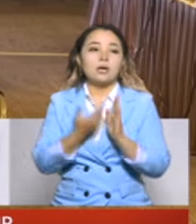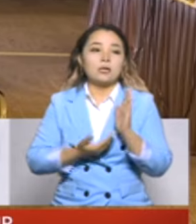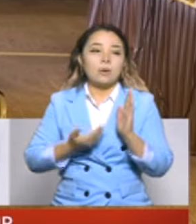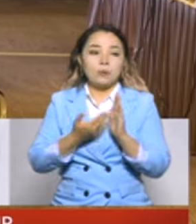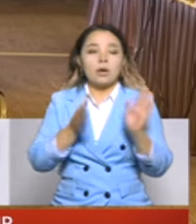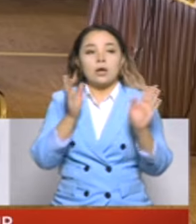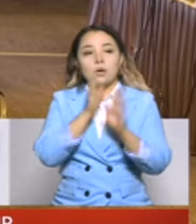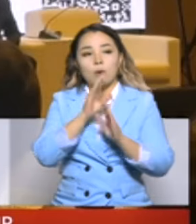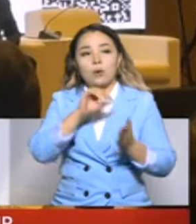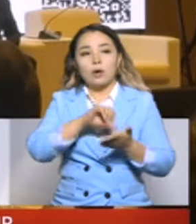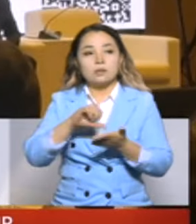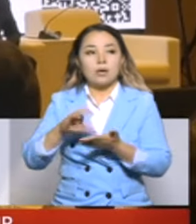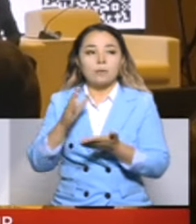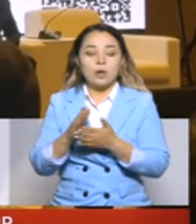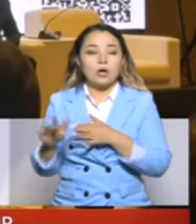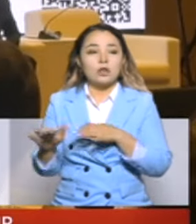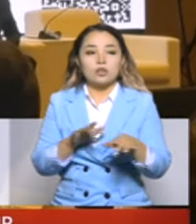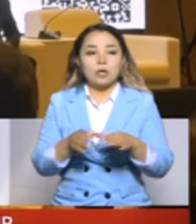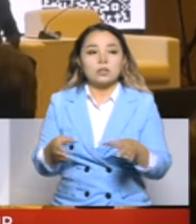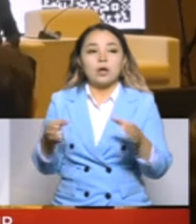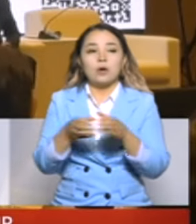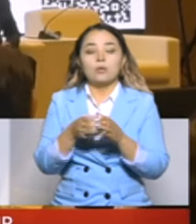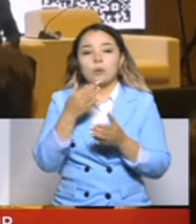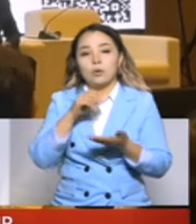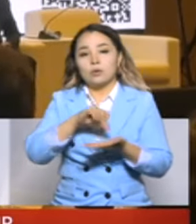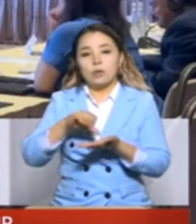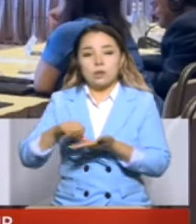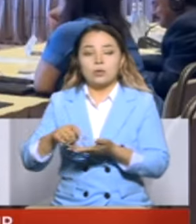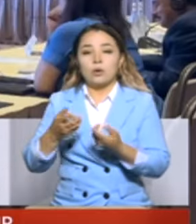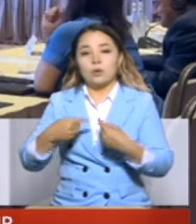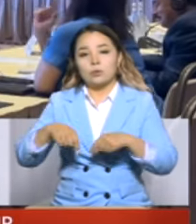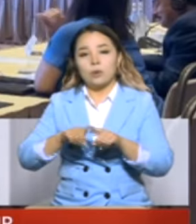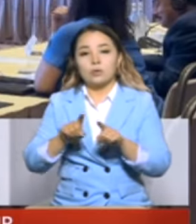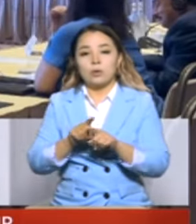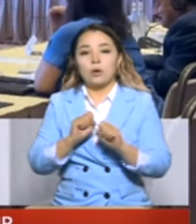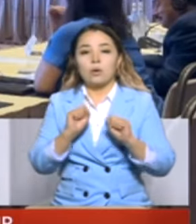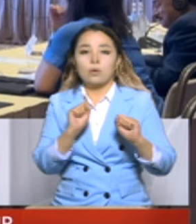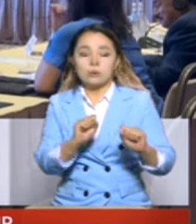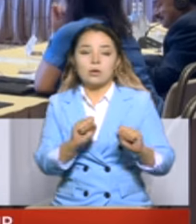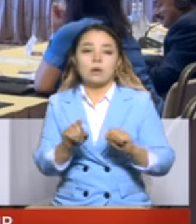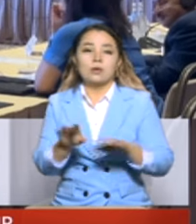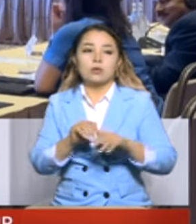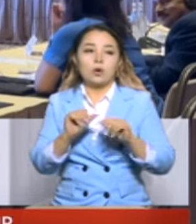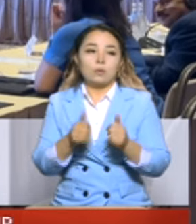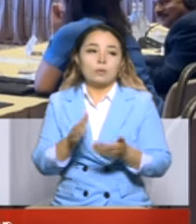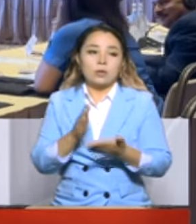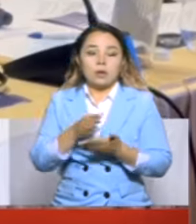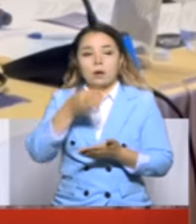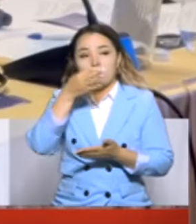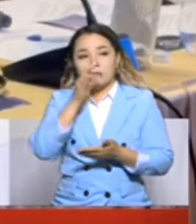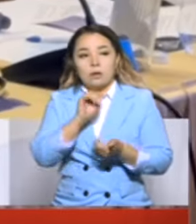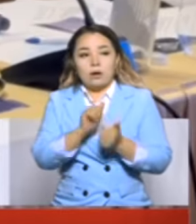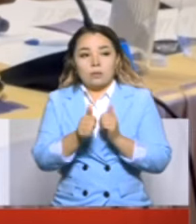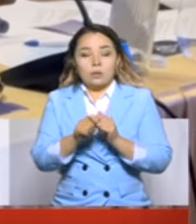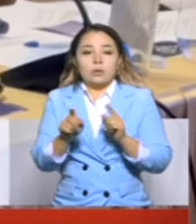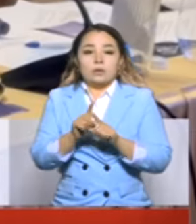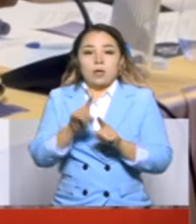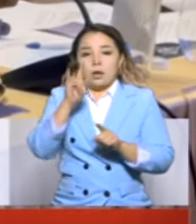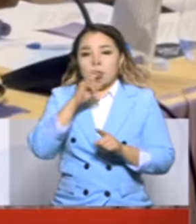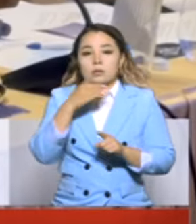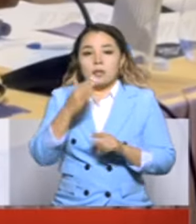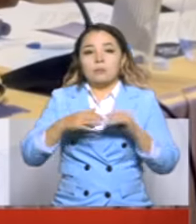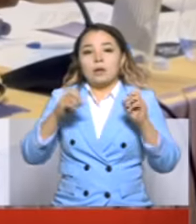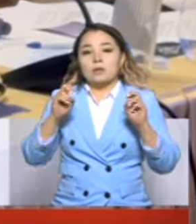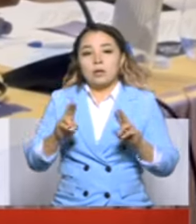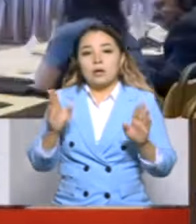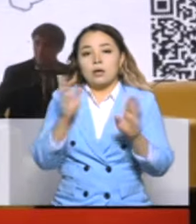мен экологтар қатысты. Іс-шара Біріккен ұлттар ұйымының қоршаған ортаны қорғау бағдарламасы аясында ұйымдастырылған. Тәжірибе алмасу алаңында қазақстандық